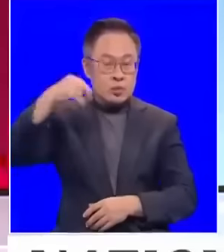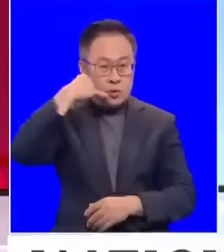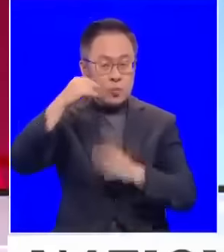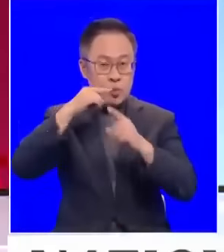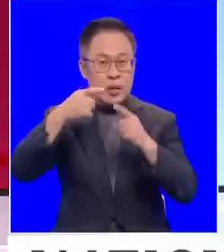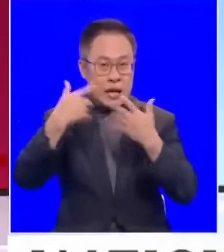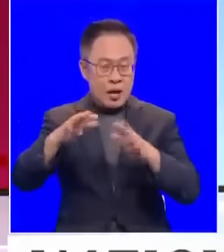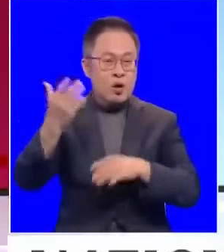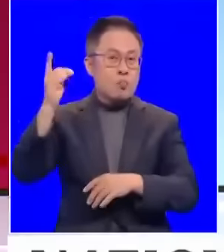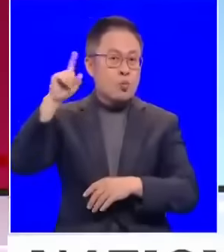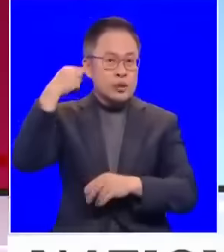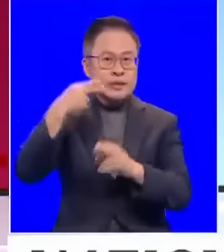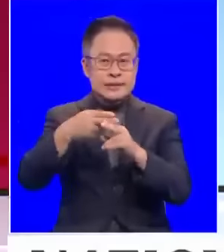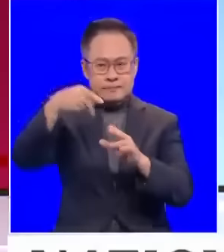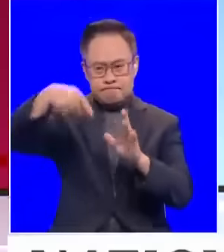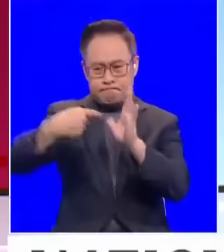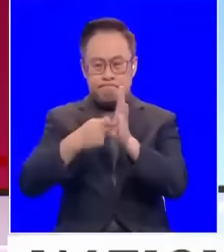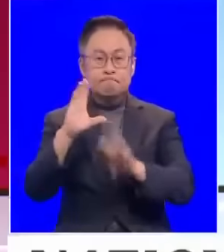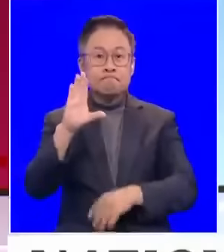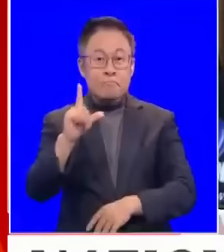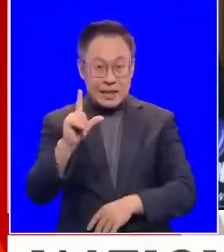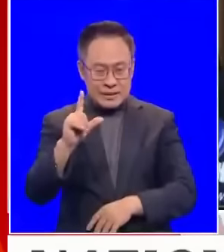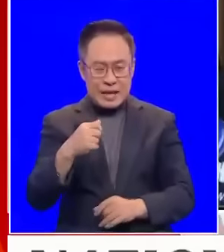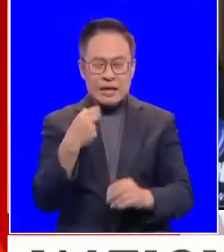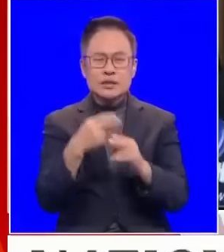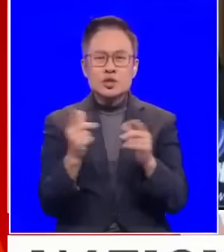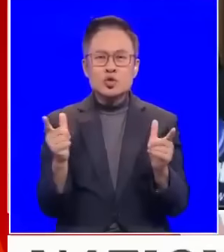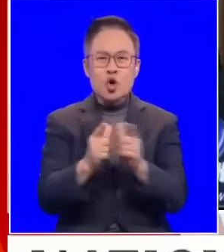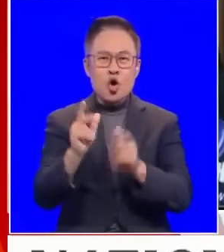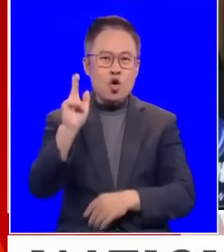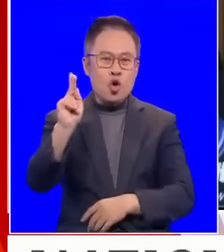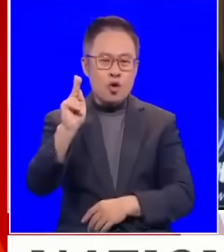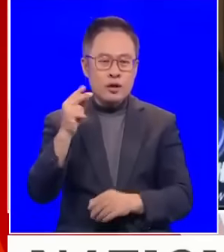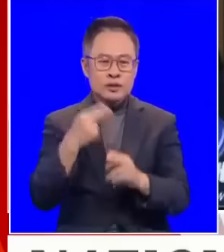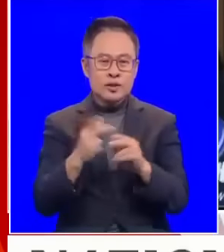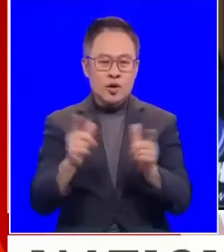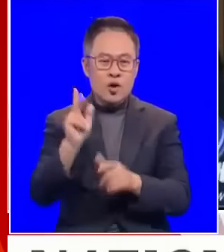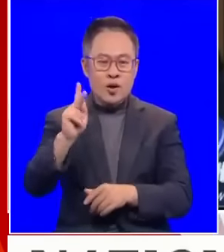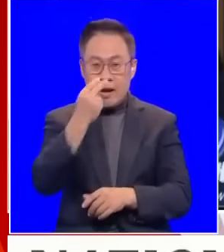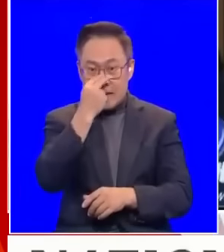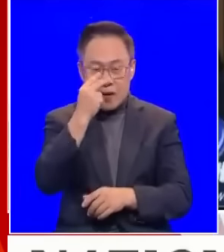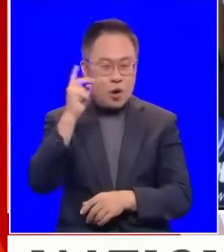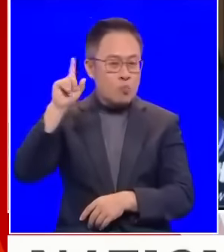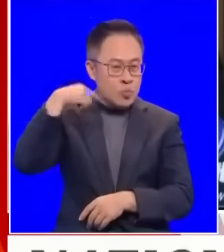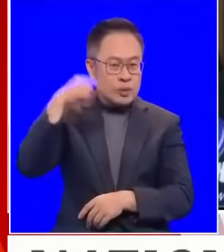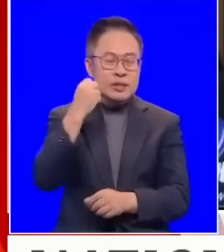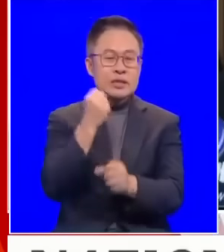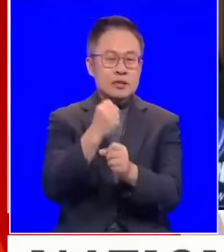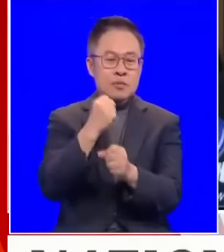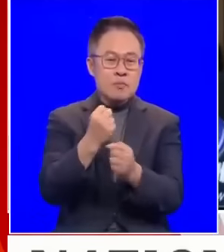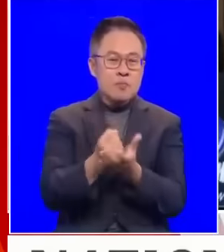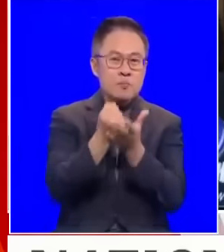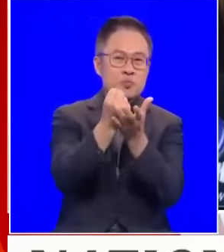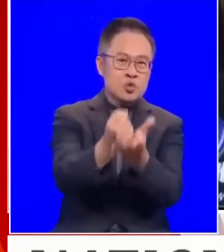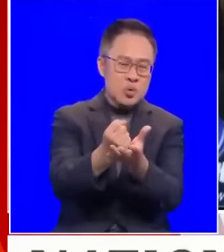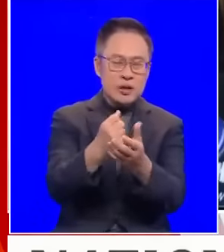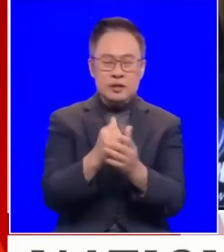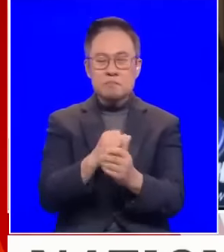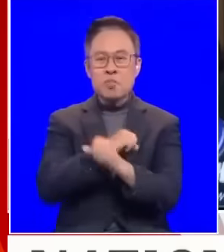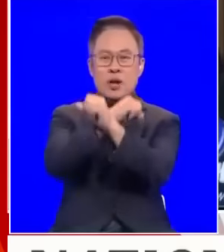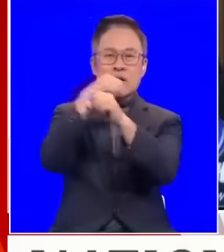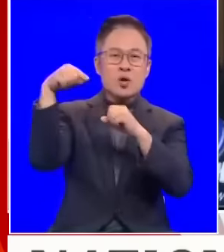เธอก็เป็นคนที่ตอนนี้เขาเรียกกันว่าเป็นผู้หญิงที่ทำงานเกี่ยวกับด้านของการต่อต้านโกงอะไร